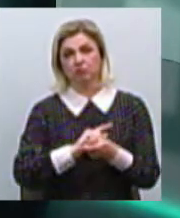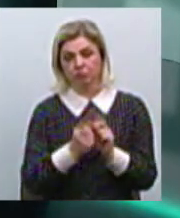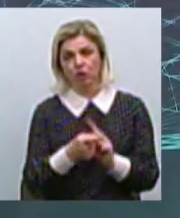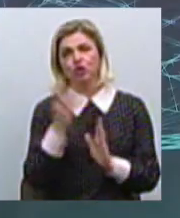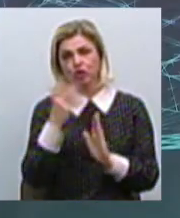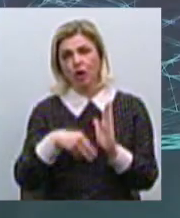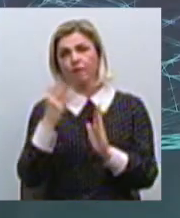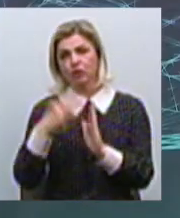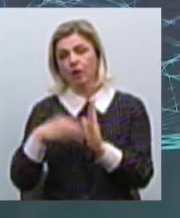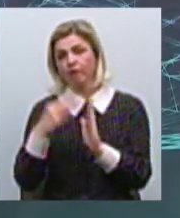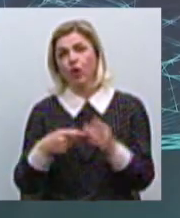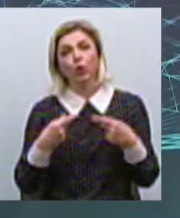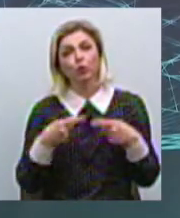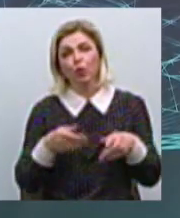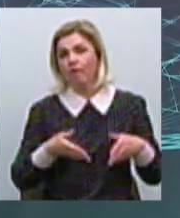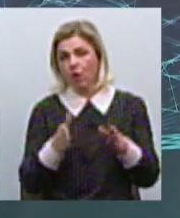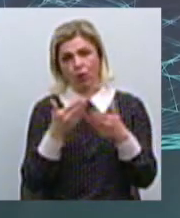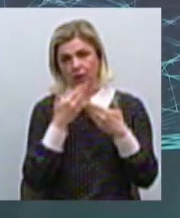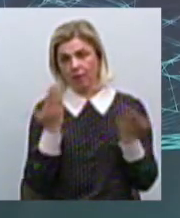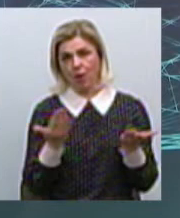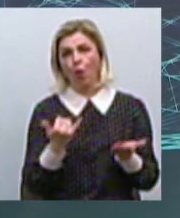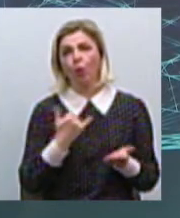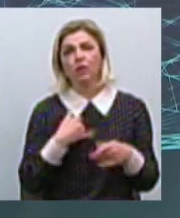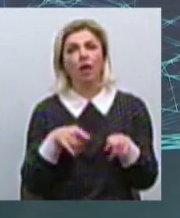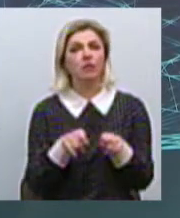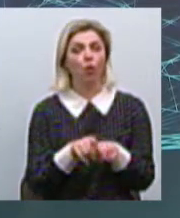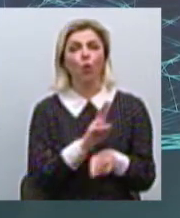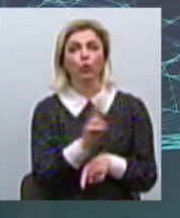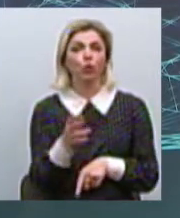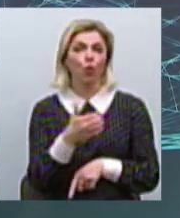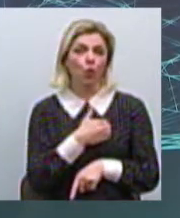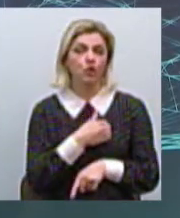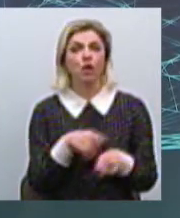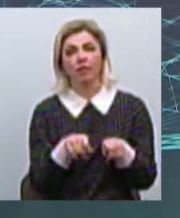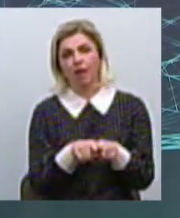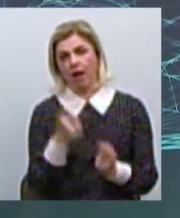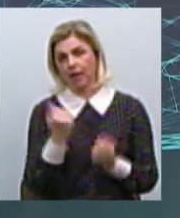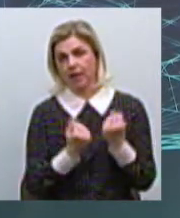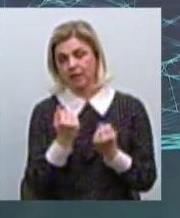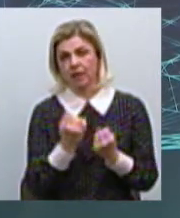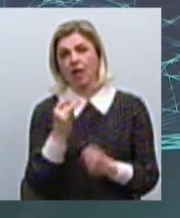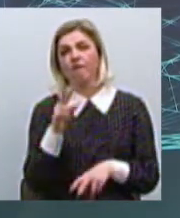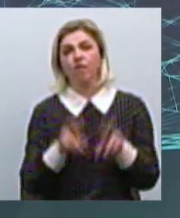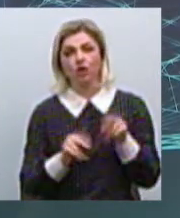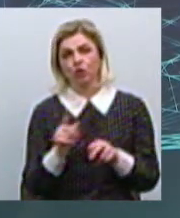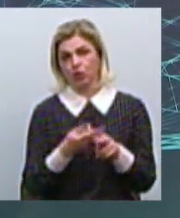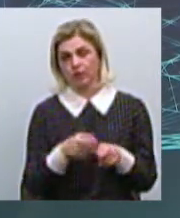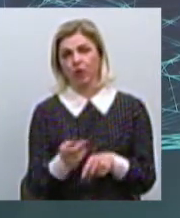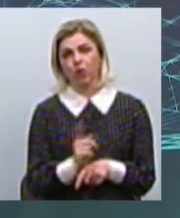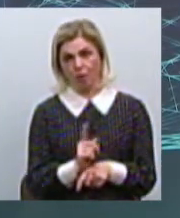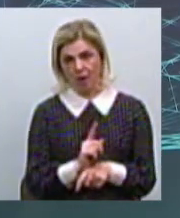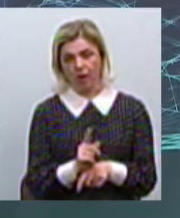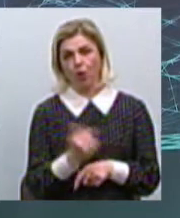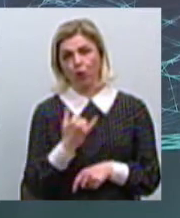іншого виходу немає. У нас таке, вибачте, гуляй-поле, тут хто хоче, так і їздить. І вважають, що це нормально. Тобто у нас